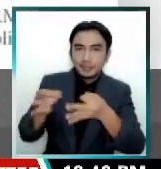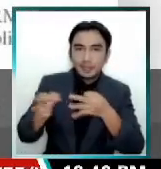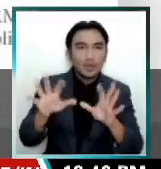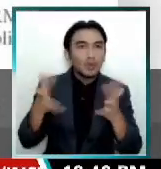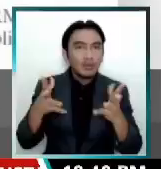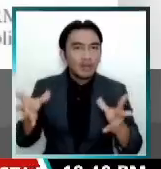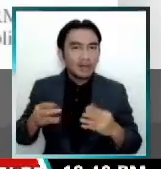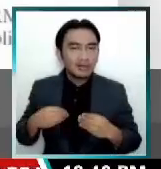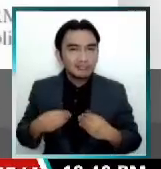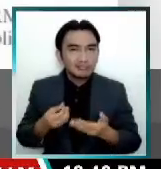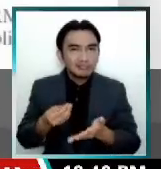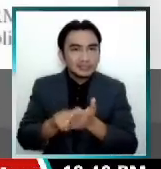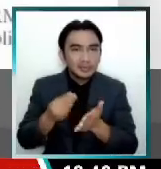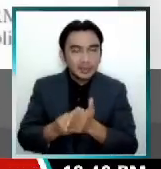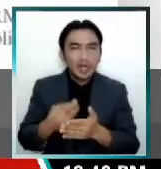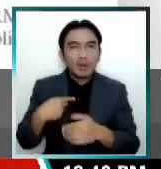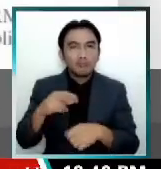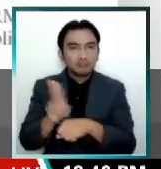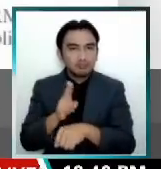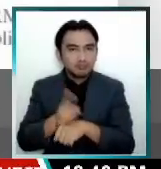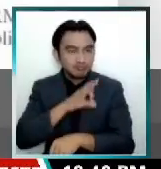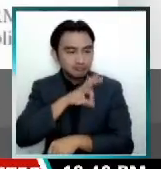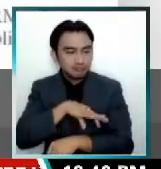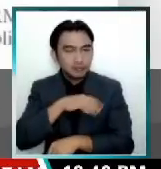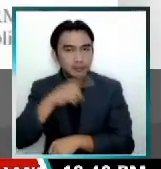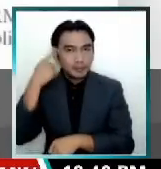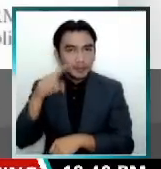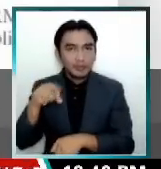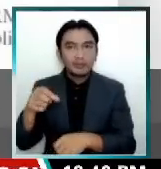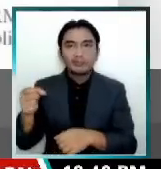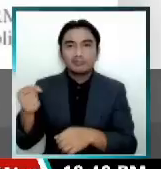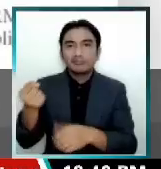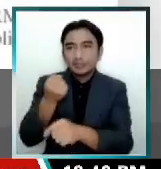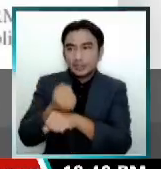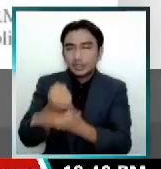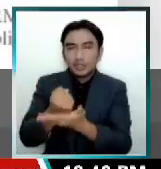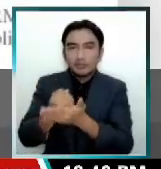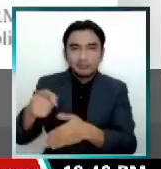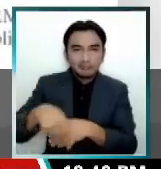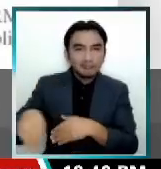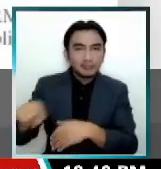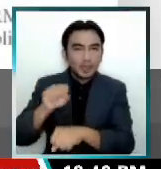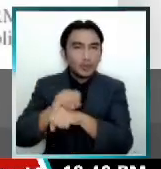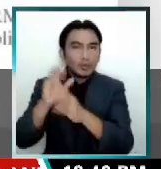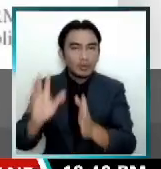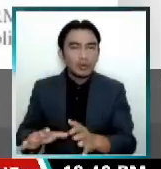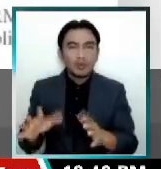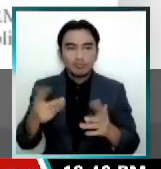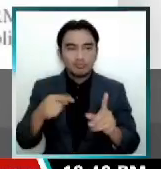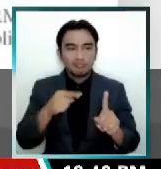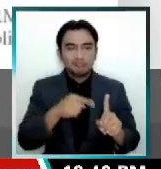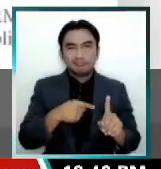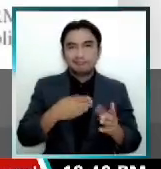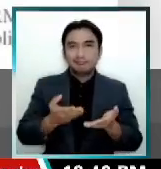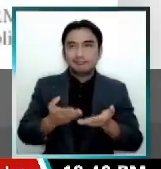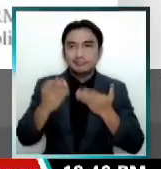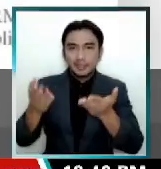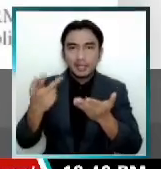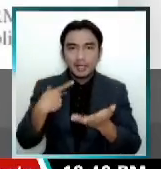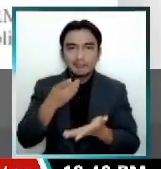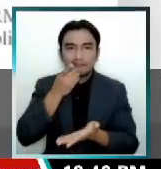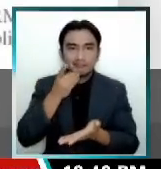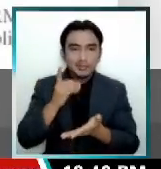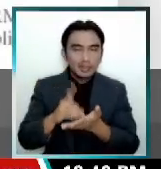o nakinabang sa sahod ng mga job contractor na ito. Hindi rin daw totoong nagrekomenda siya ng mga peking empleyado